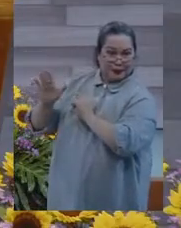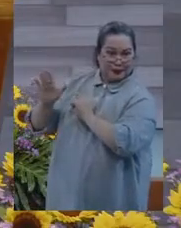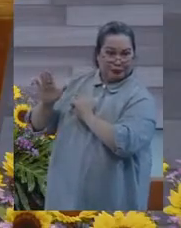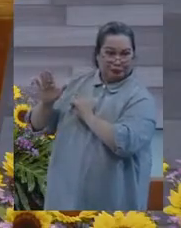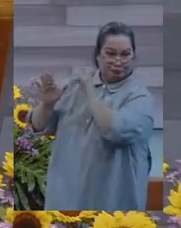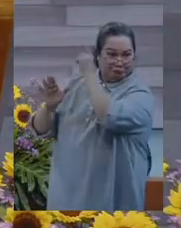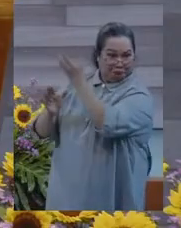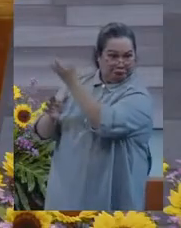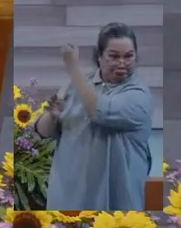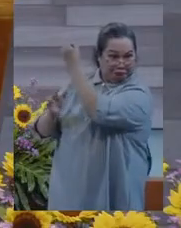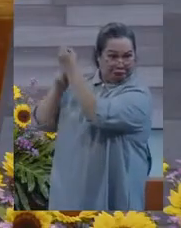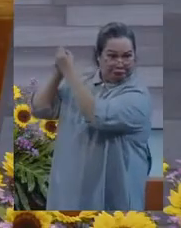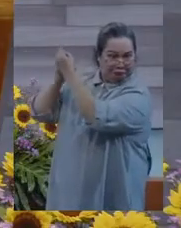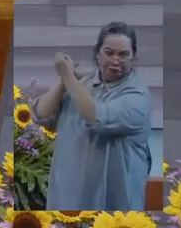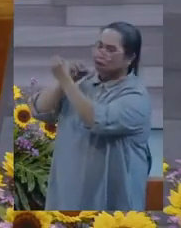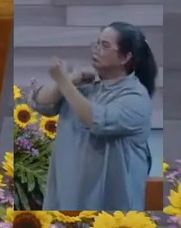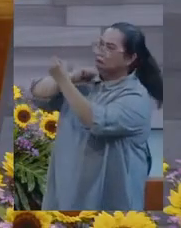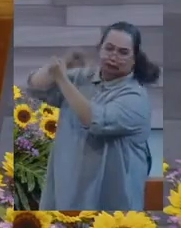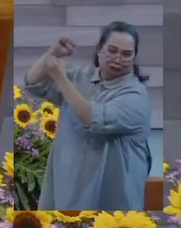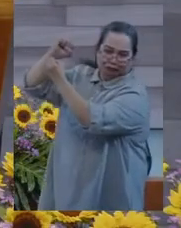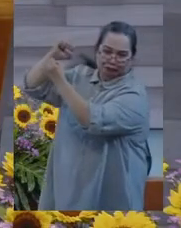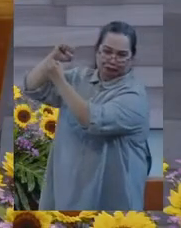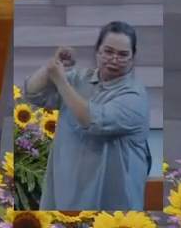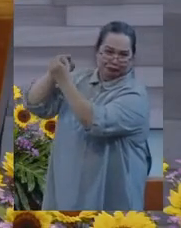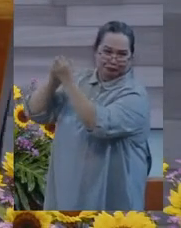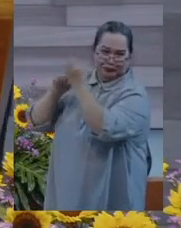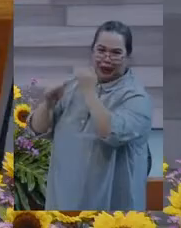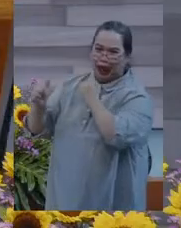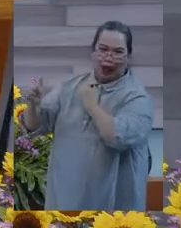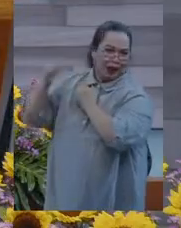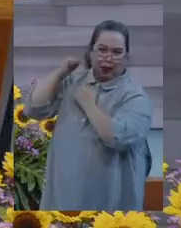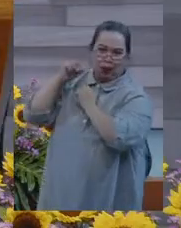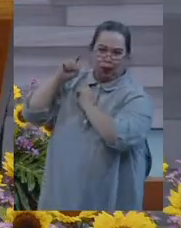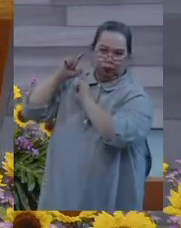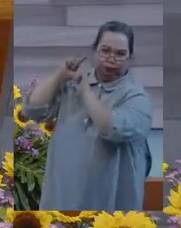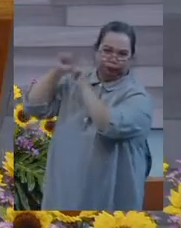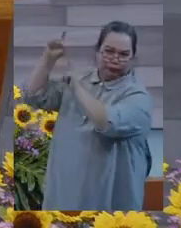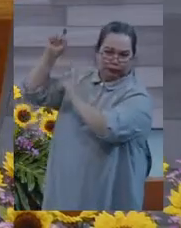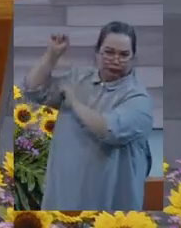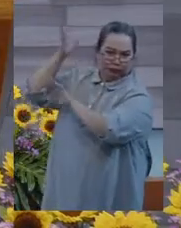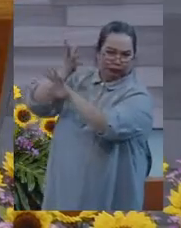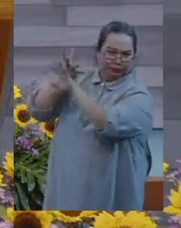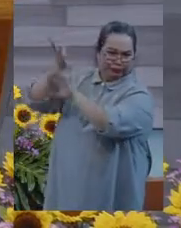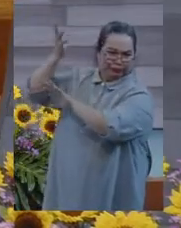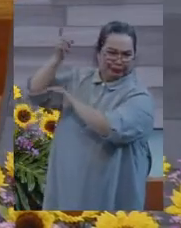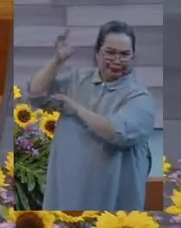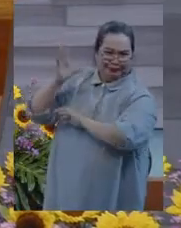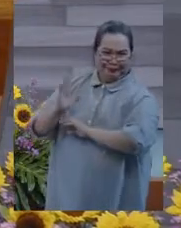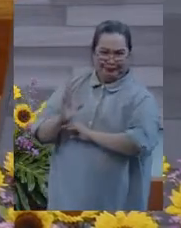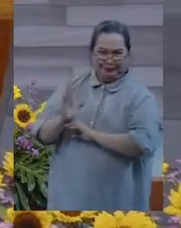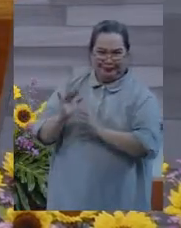Labag sa Diyos. Tumutuligsa sa Diyos. Yun po ang ungodly.